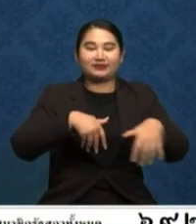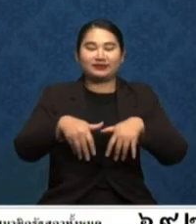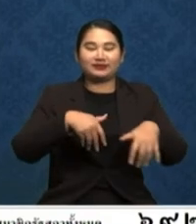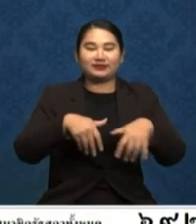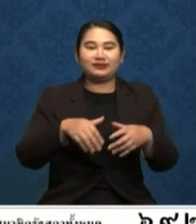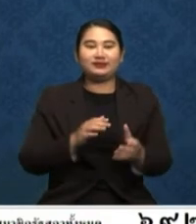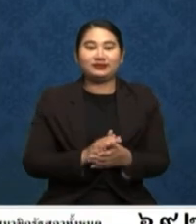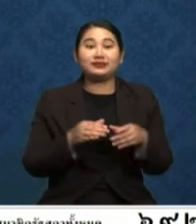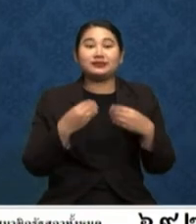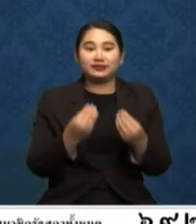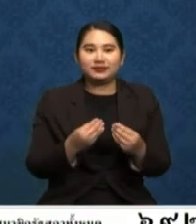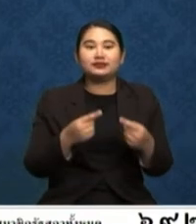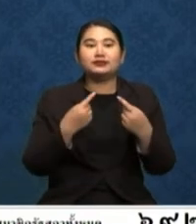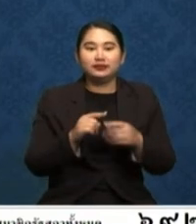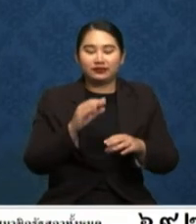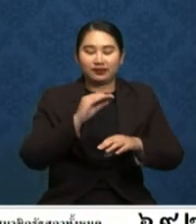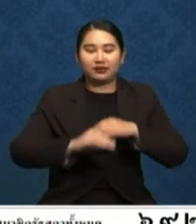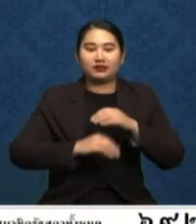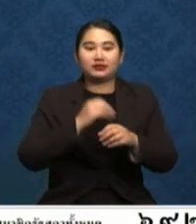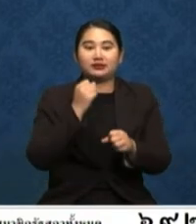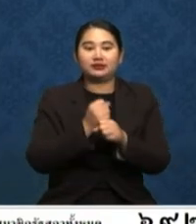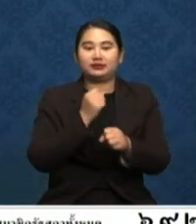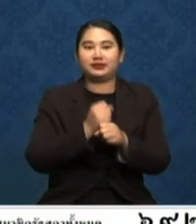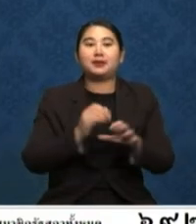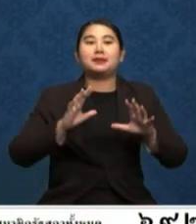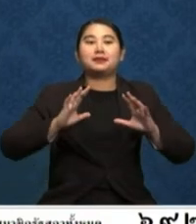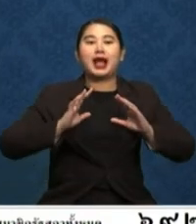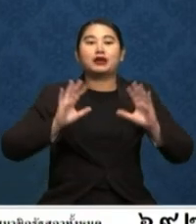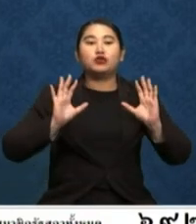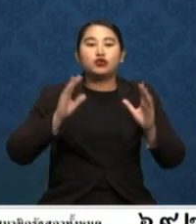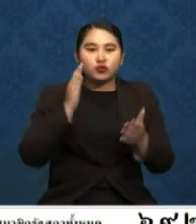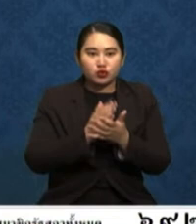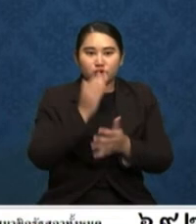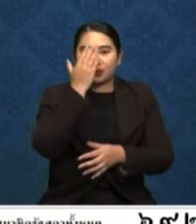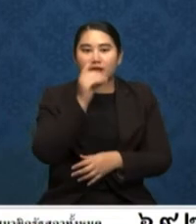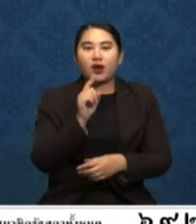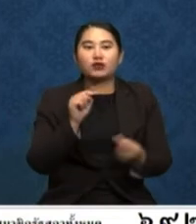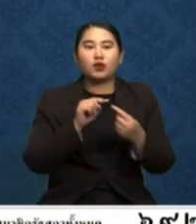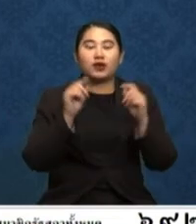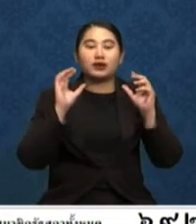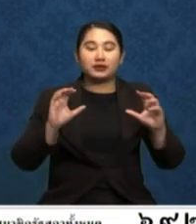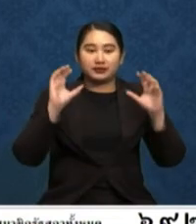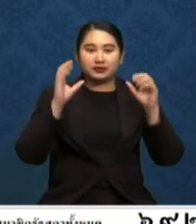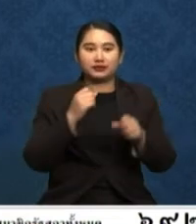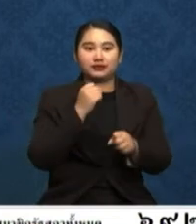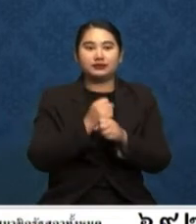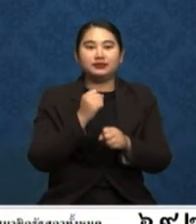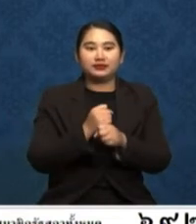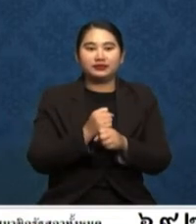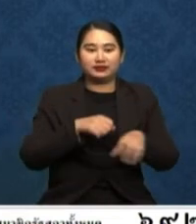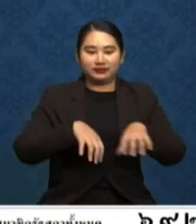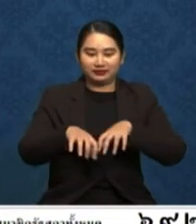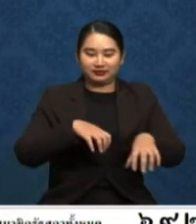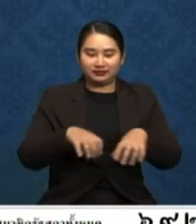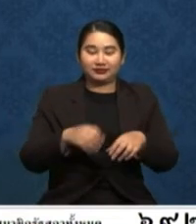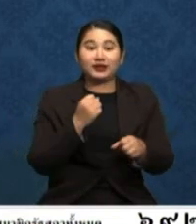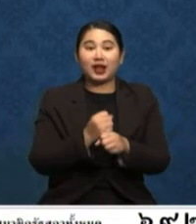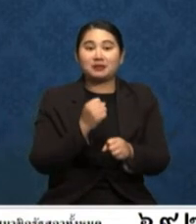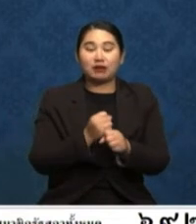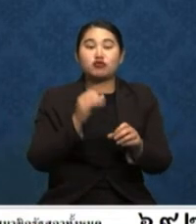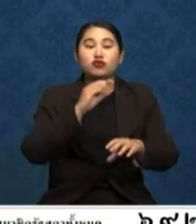แต่โครงการนั้นต้องพับออกไปเพราะอะไรเพราะรัฐบาลมัวแต่สนใจจะสร้างแลน